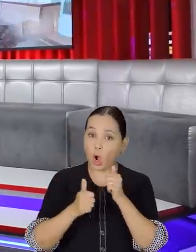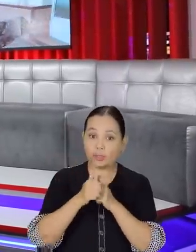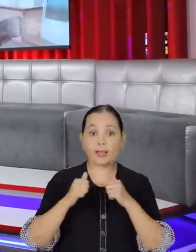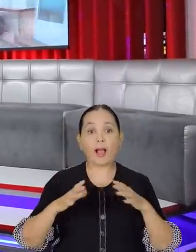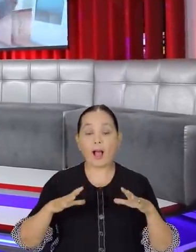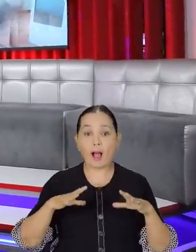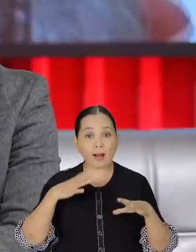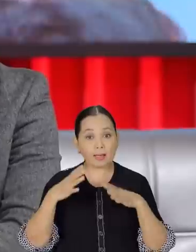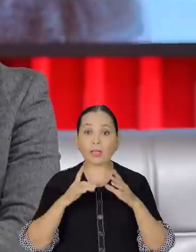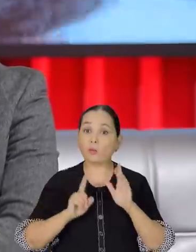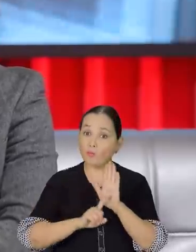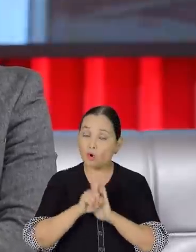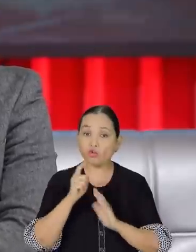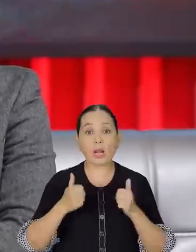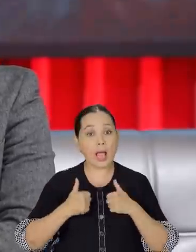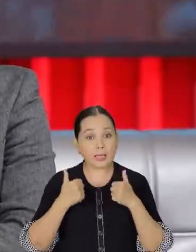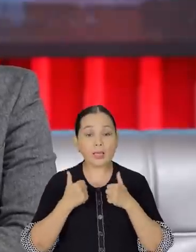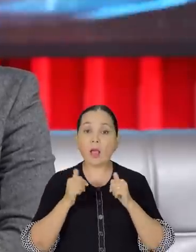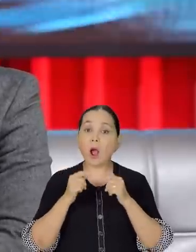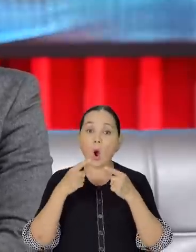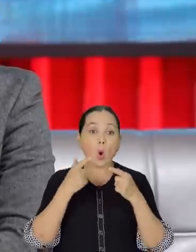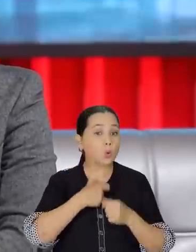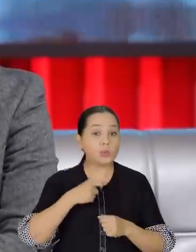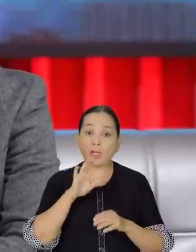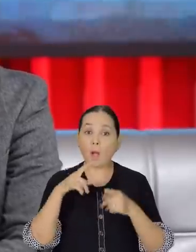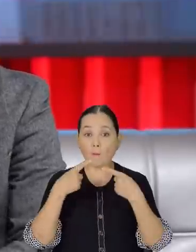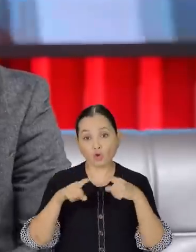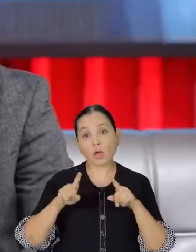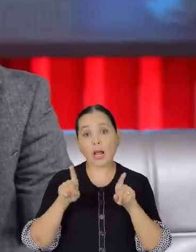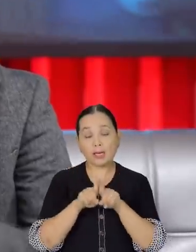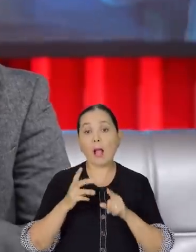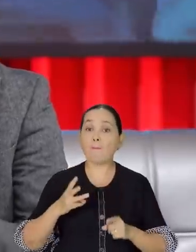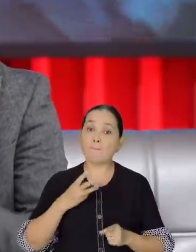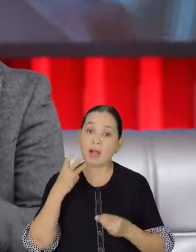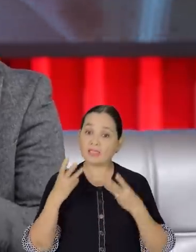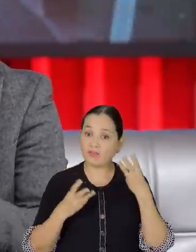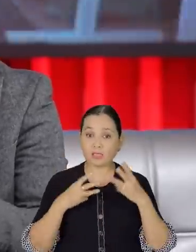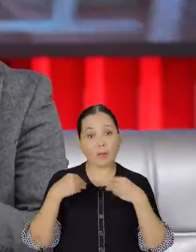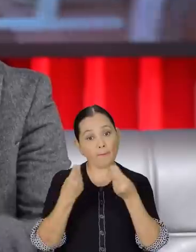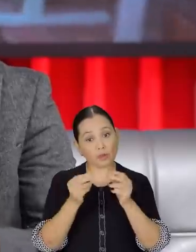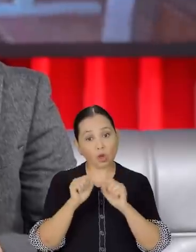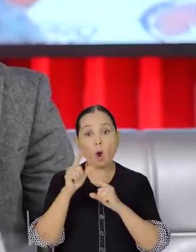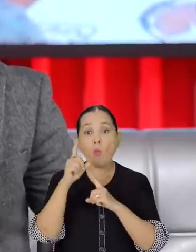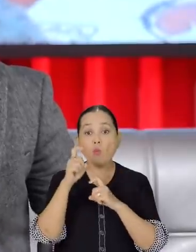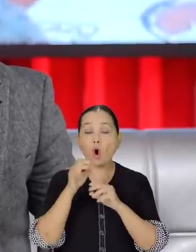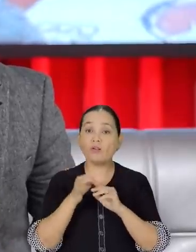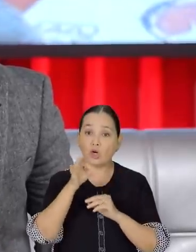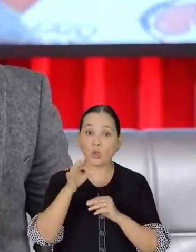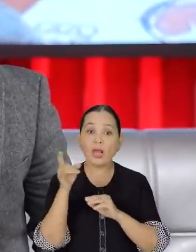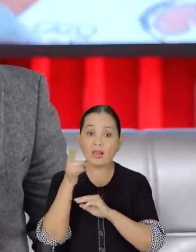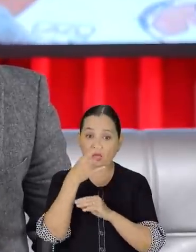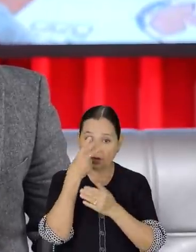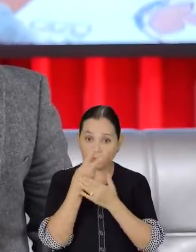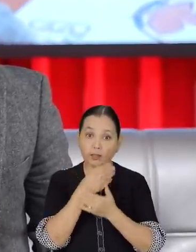harakatni boshlagan va u nafaqat o'ziga balki boshqalarga ham motivatsiya berishi mumkin. Buxoro viloyatidagi lavhani e'tiboringizga